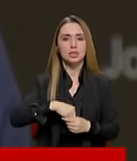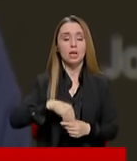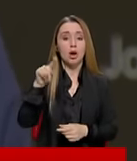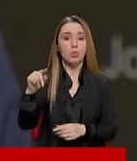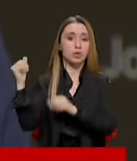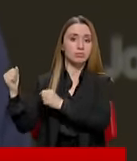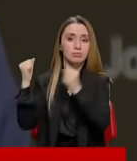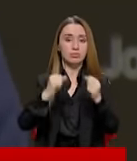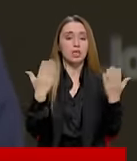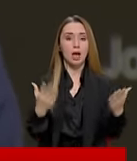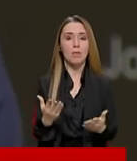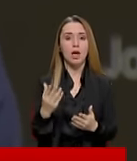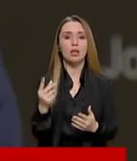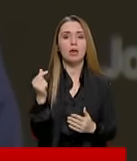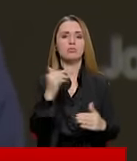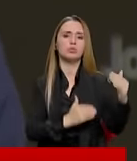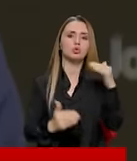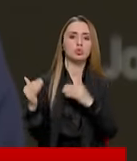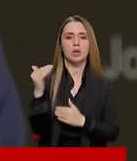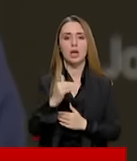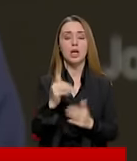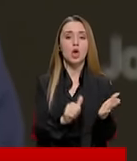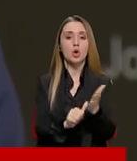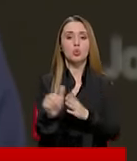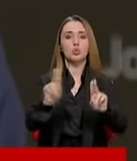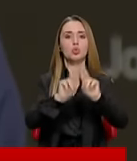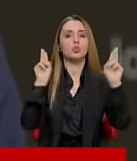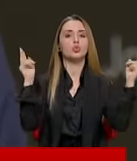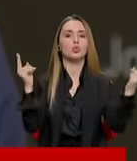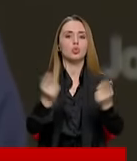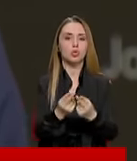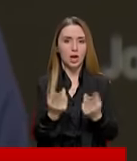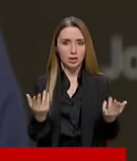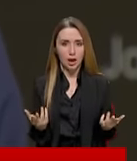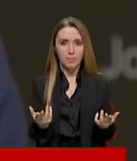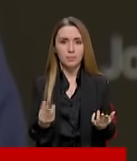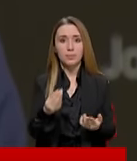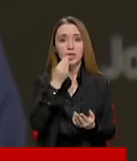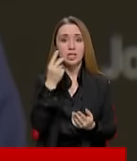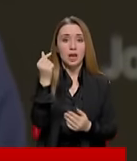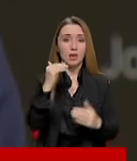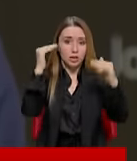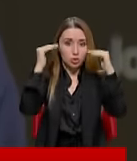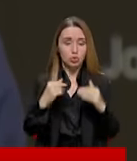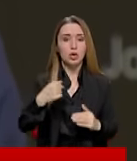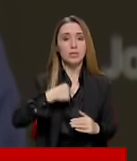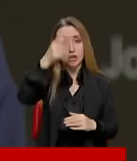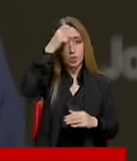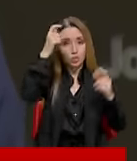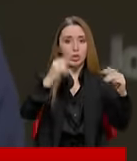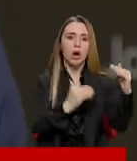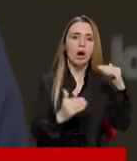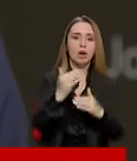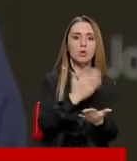getirilmesine rağmen rakamlar çok çok büyük bütün dünyada eee gıda fiyatları düşerken bizde hala